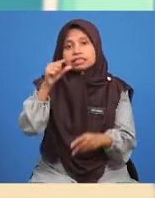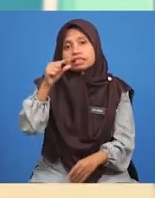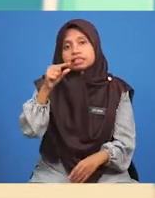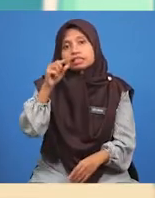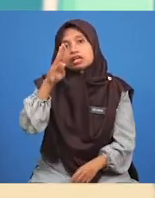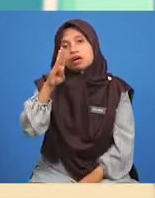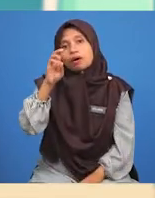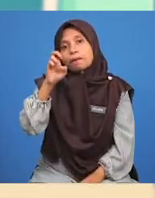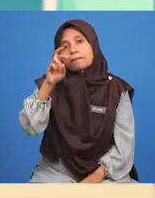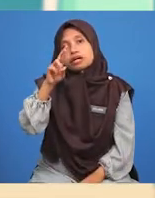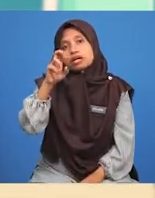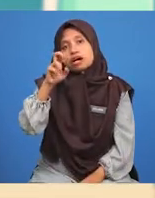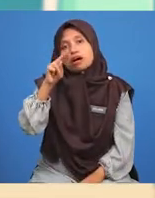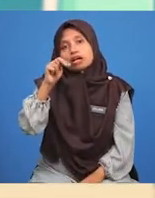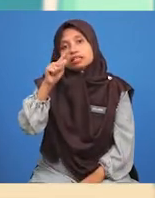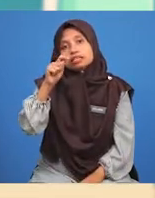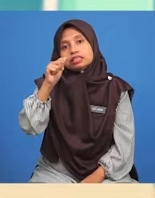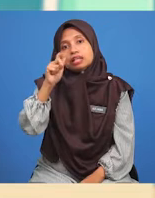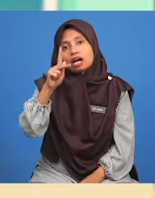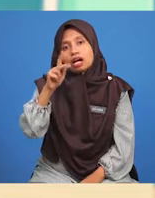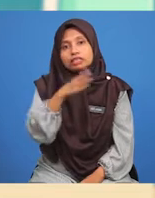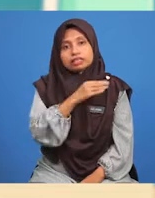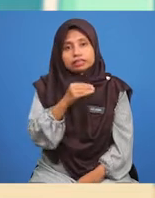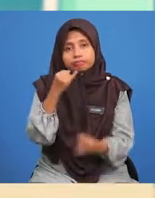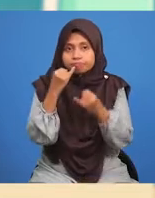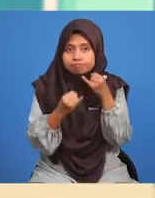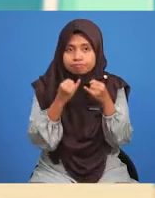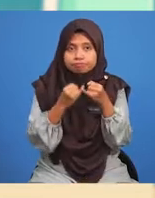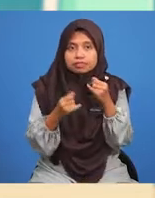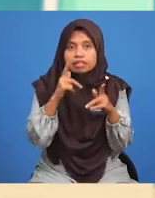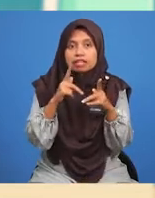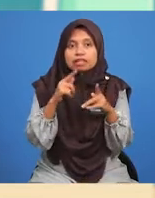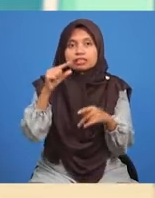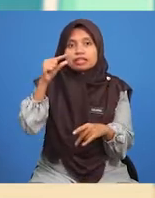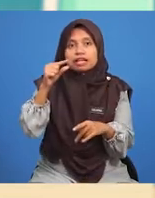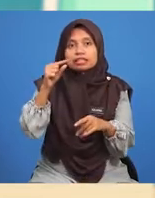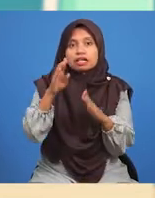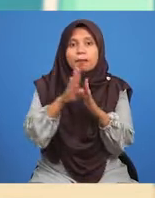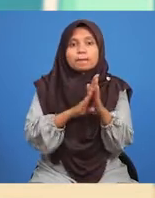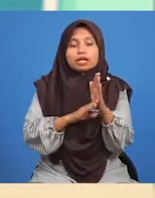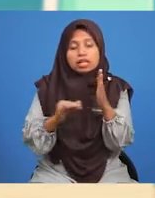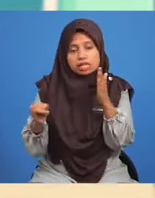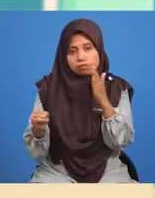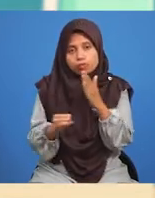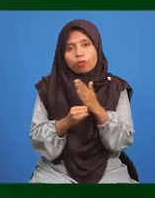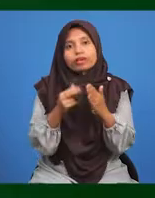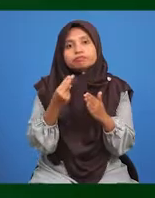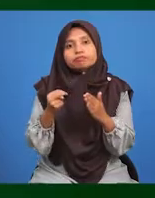kata ganda berentak. Dan yang terakhir, kata ganda